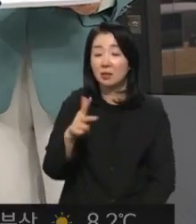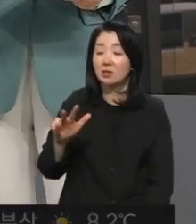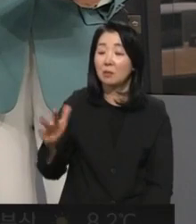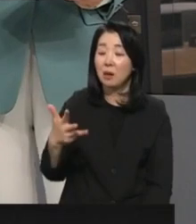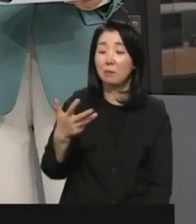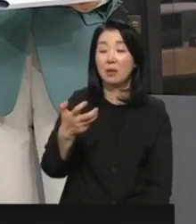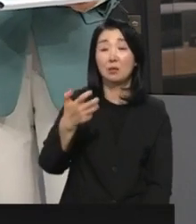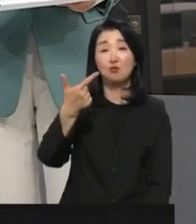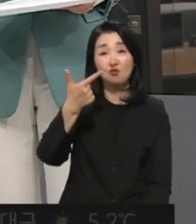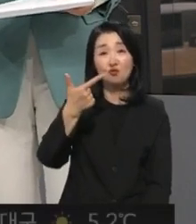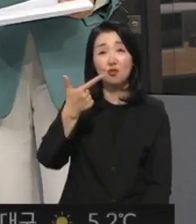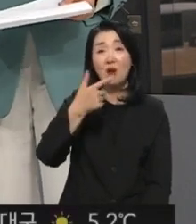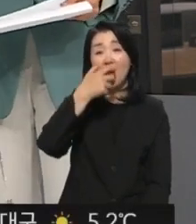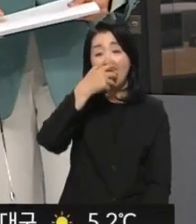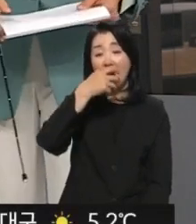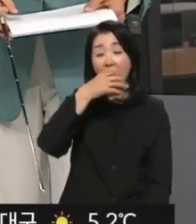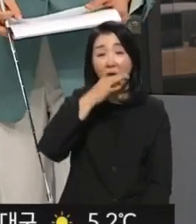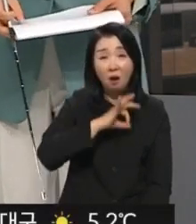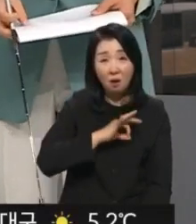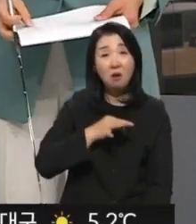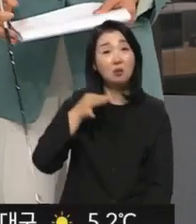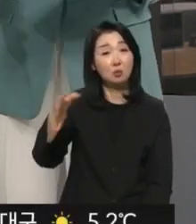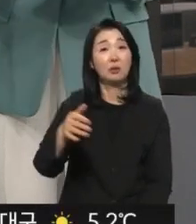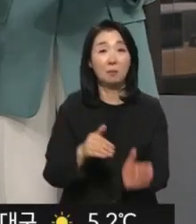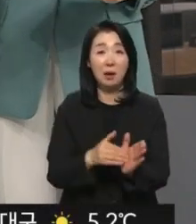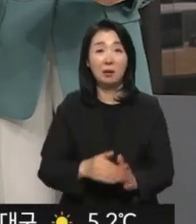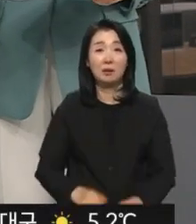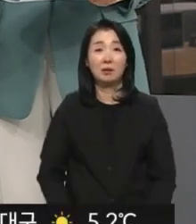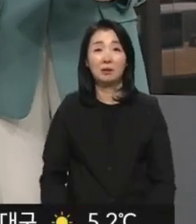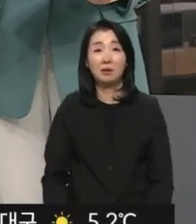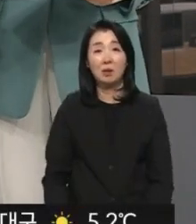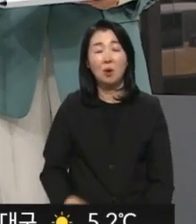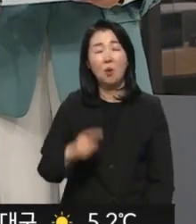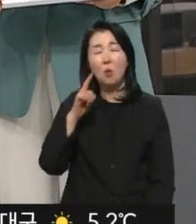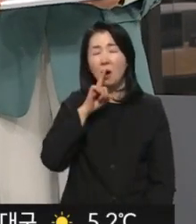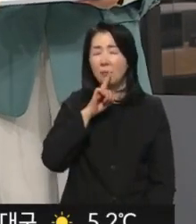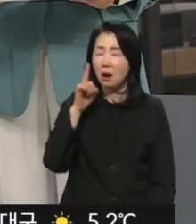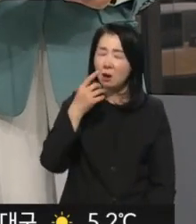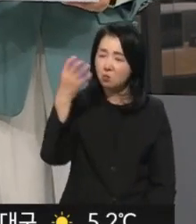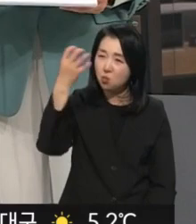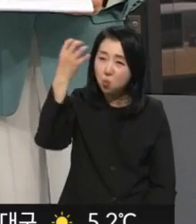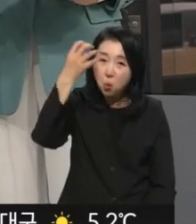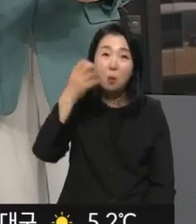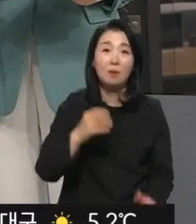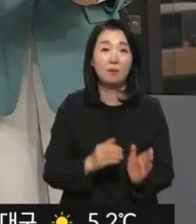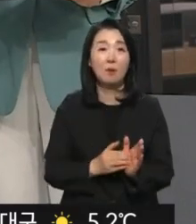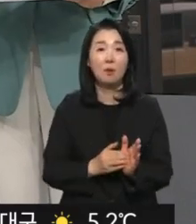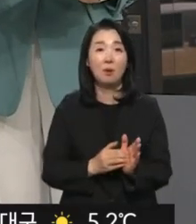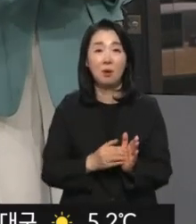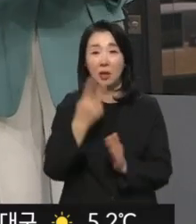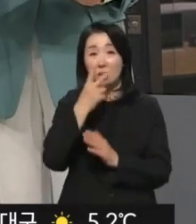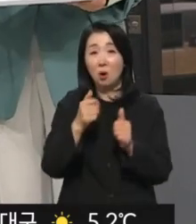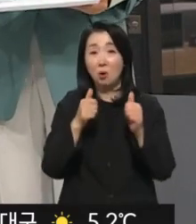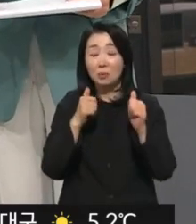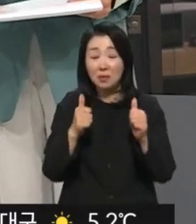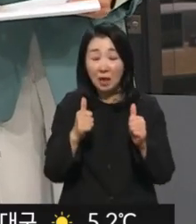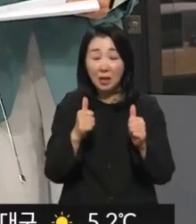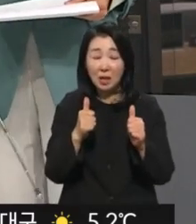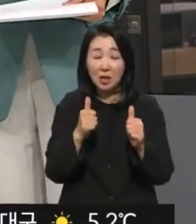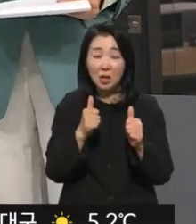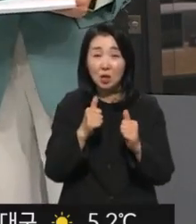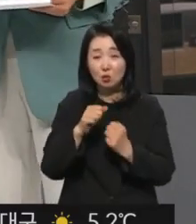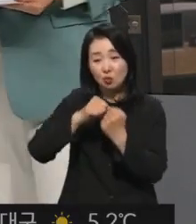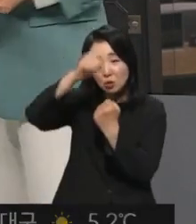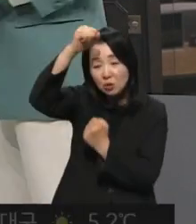이익을 몰아줬다라면서 혐의를 구성을 했죠. 그야말로 천문학적인 액수인데요. 검찰은 또 이 구속영장